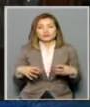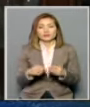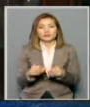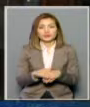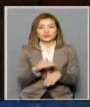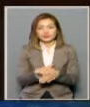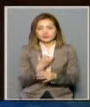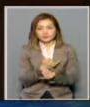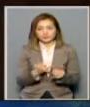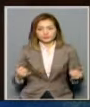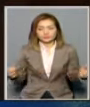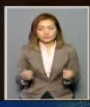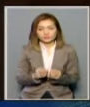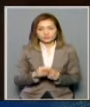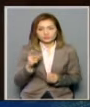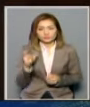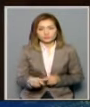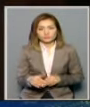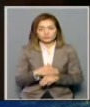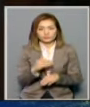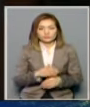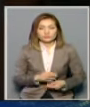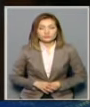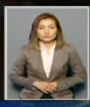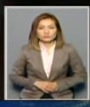мейірім шапағатын түлгіп, әрдайым